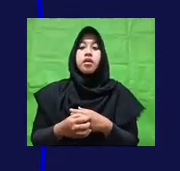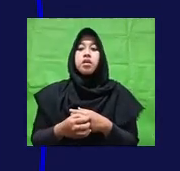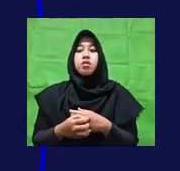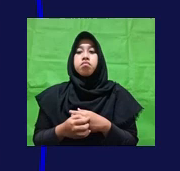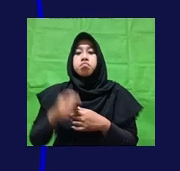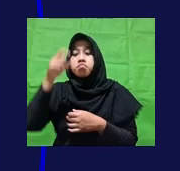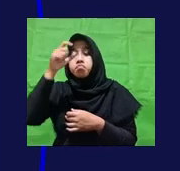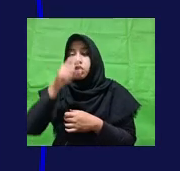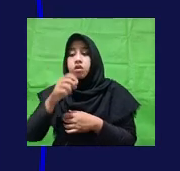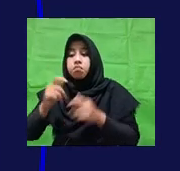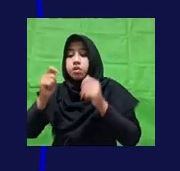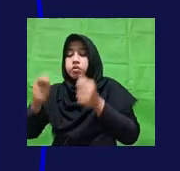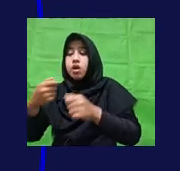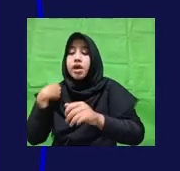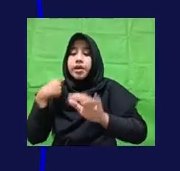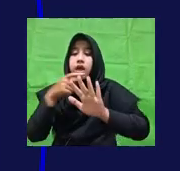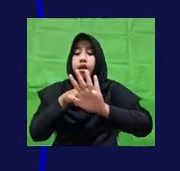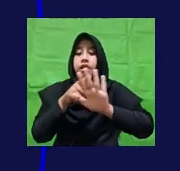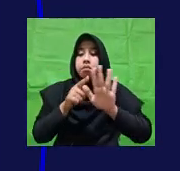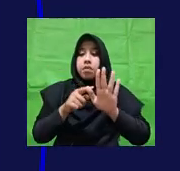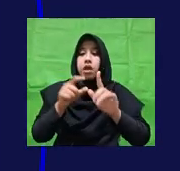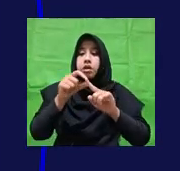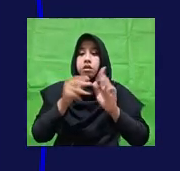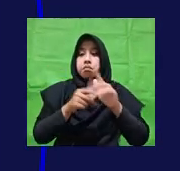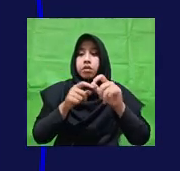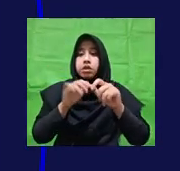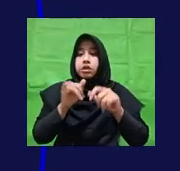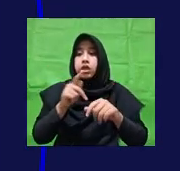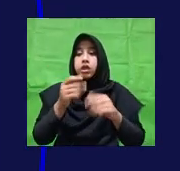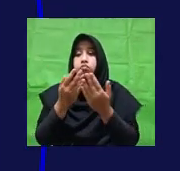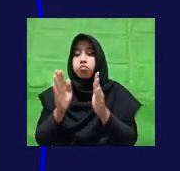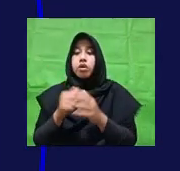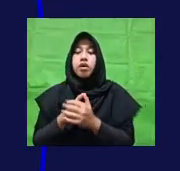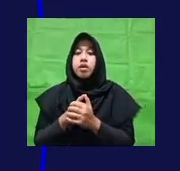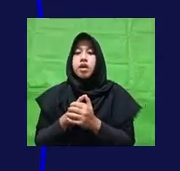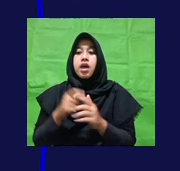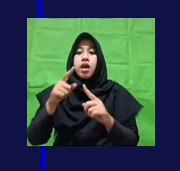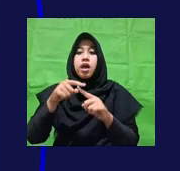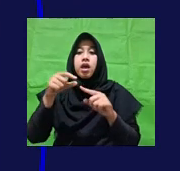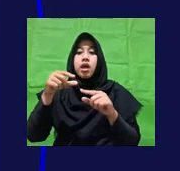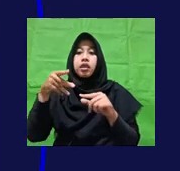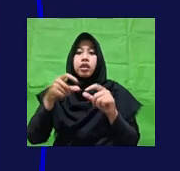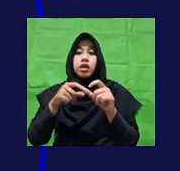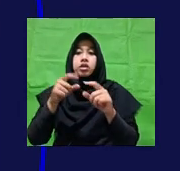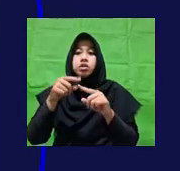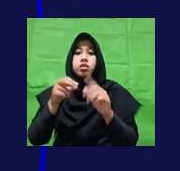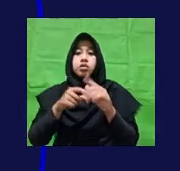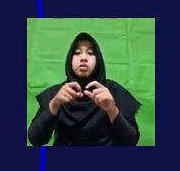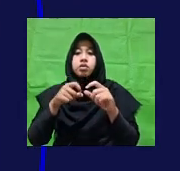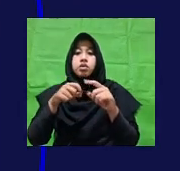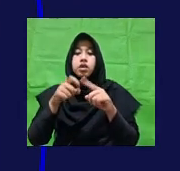bisa kita bongkar, yaitu ethnoscape, technoscape atau apa tentang etnis yang mengglobal, teknologi yang mengglobal, terus